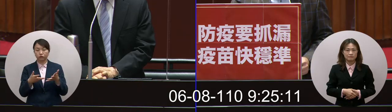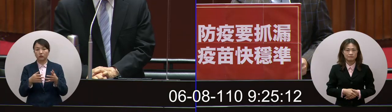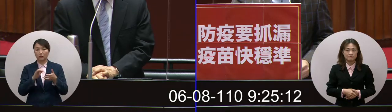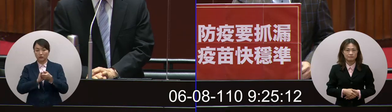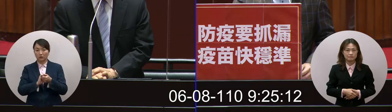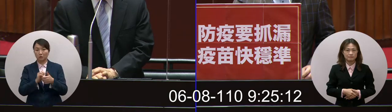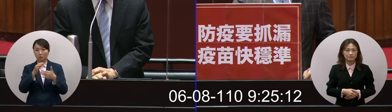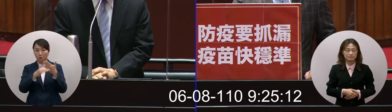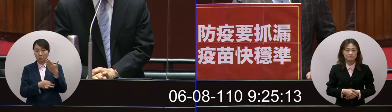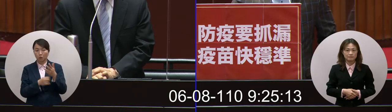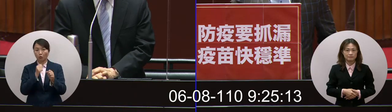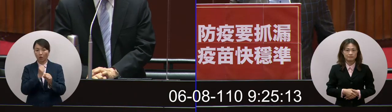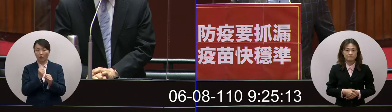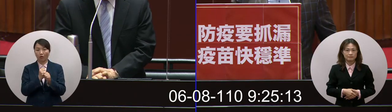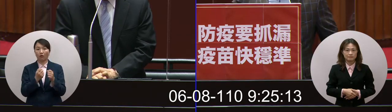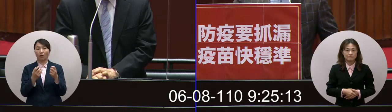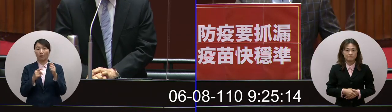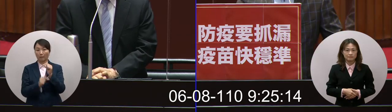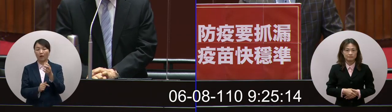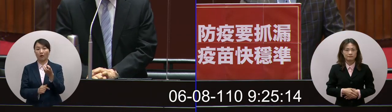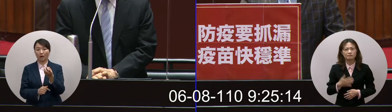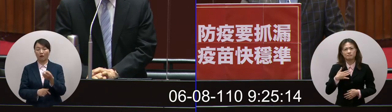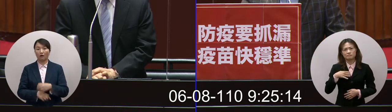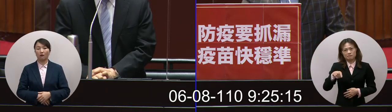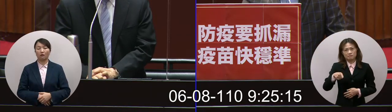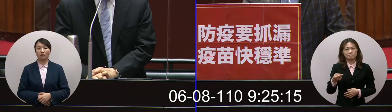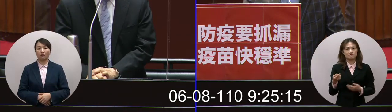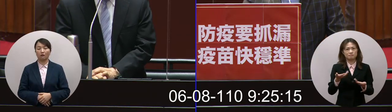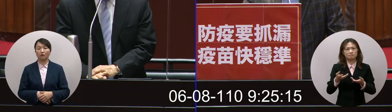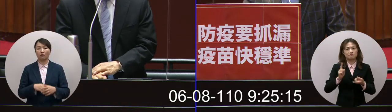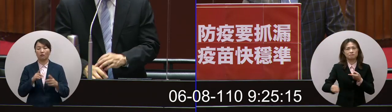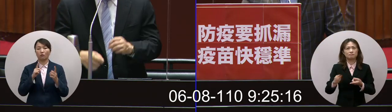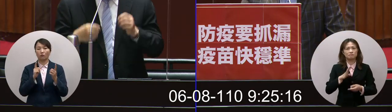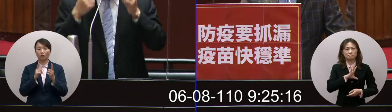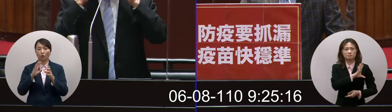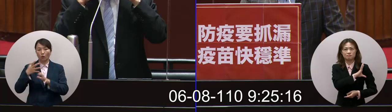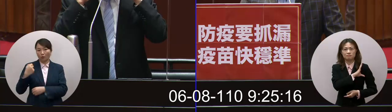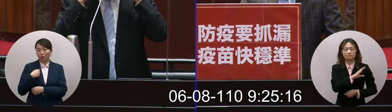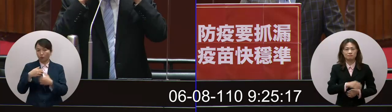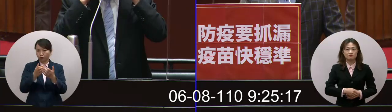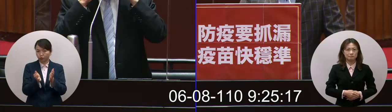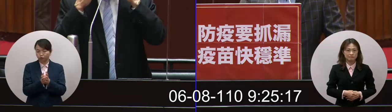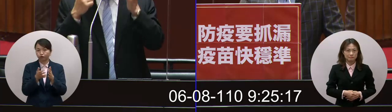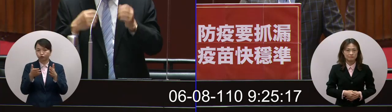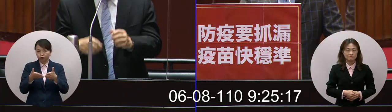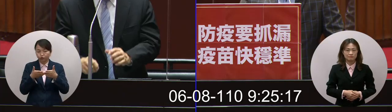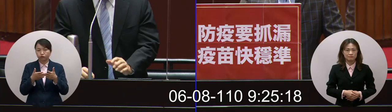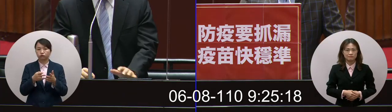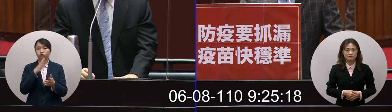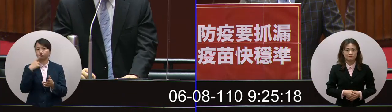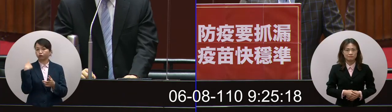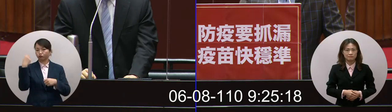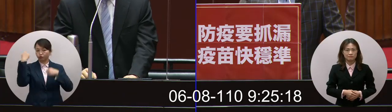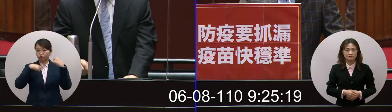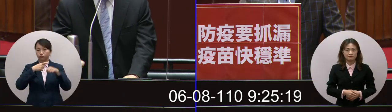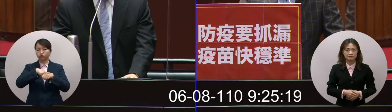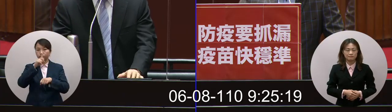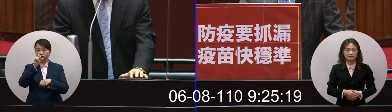无正确的处。 因为我知影无正确啊， 嘿啊！国防部照讲真要紧，昨昏早起十一